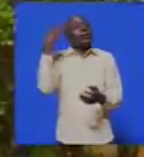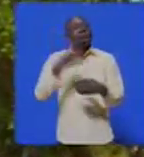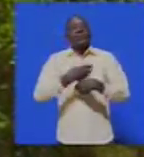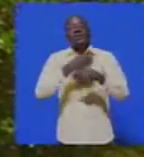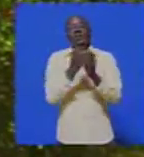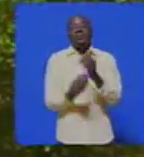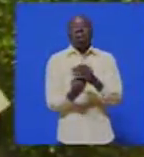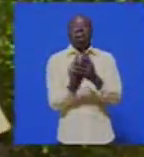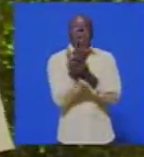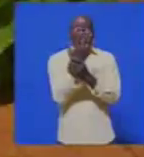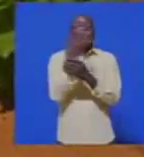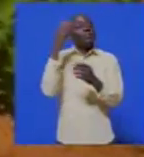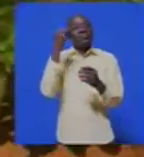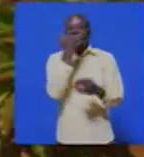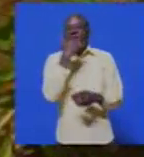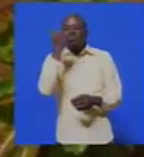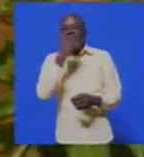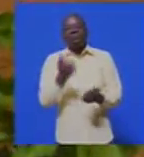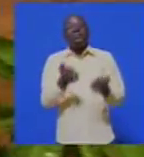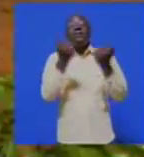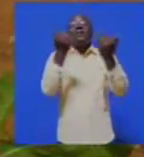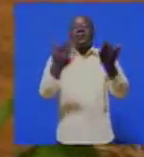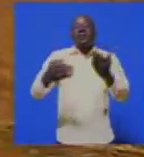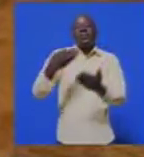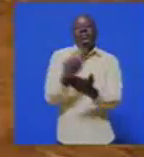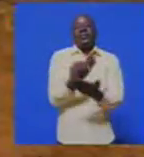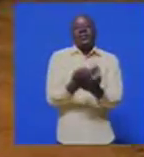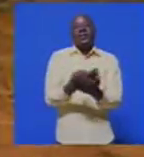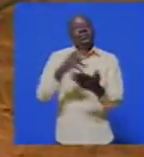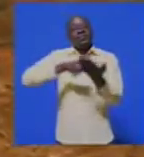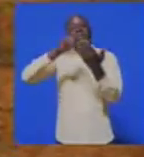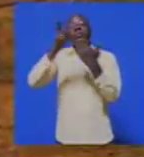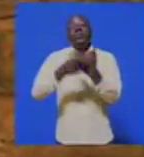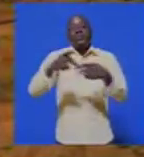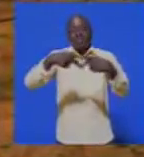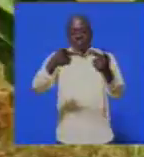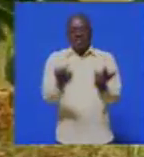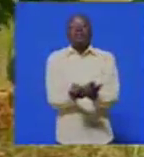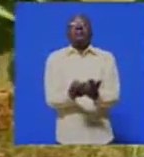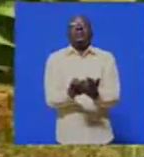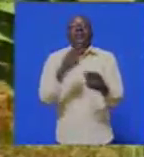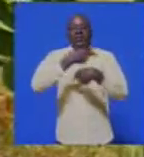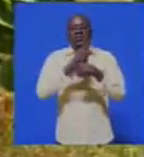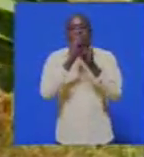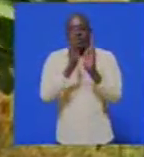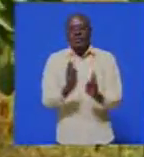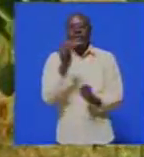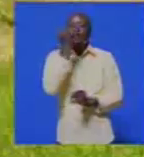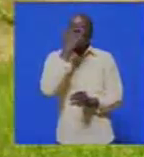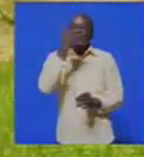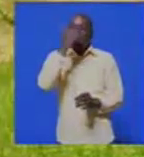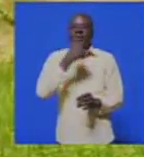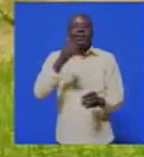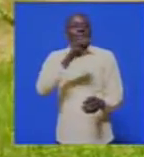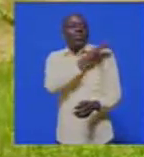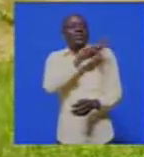mangue grâce à l'expertise et au financement d'un projet de la place. Ce producteur de mangue, Moussa Traoré, est